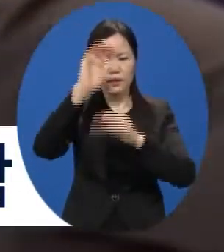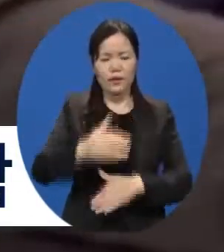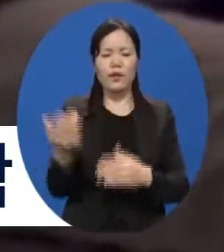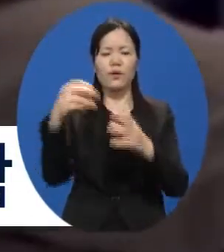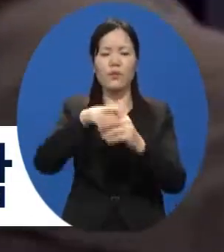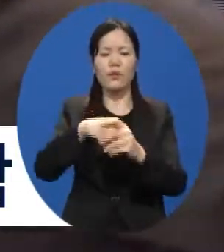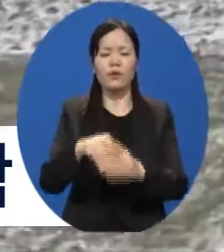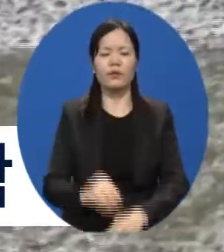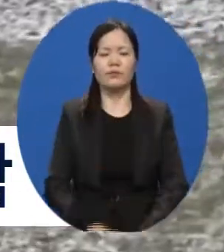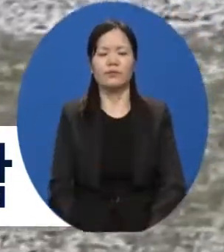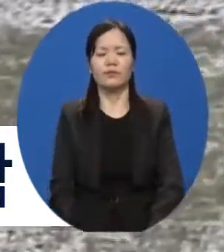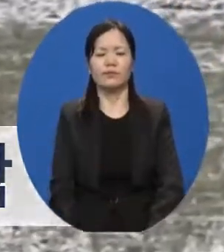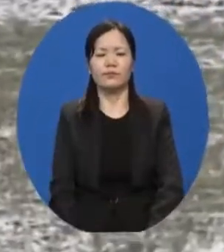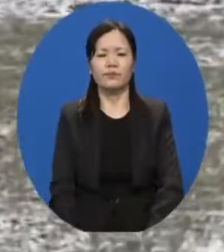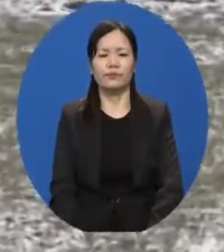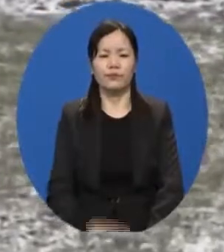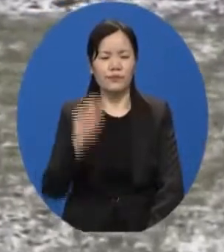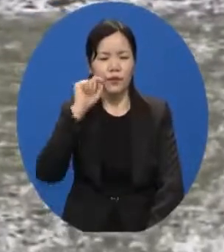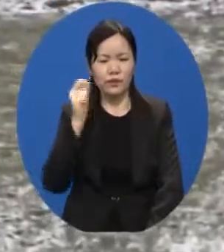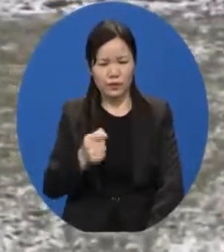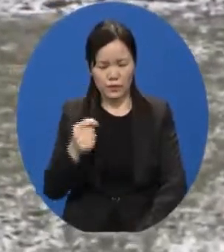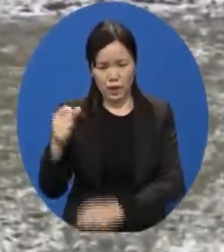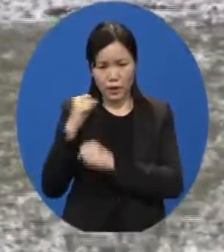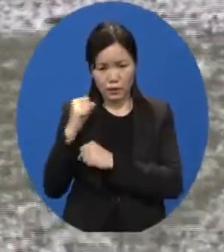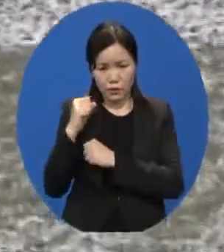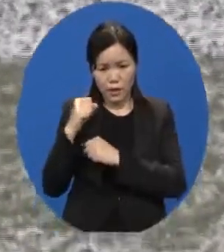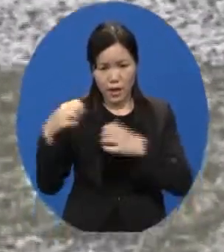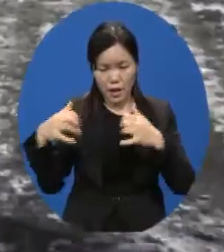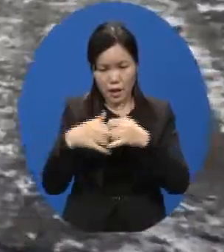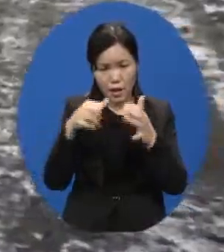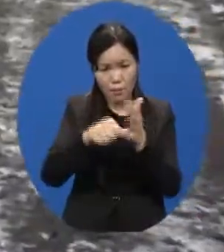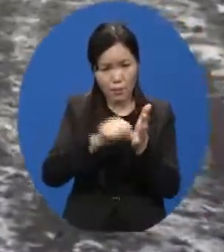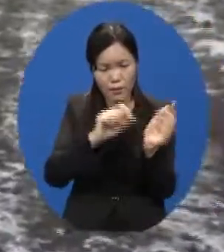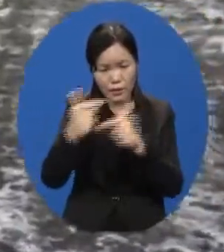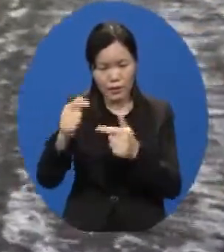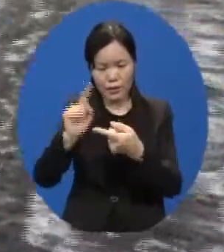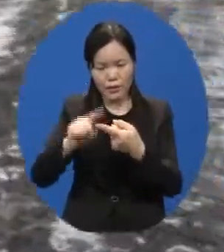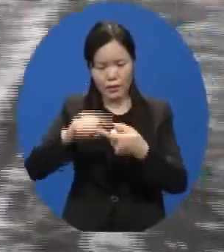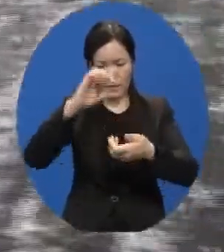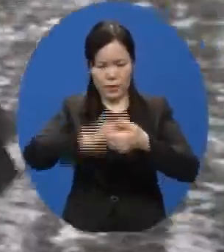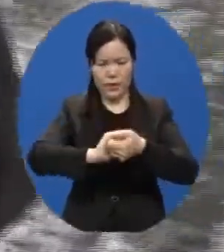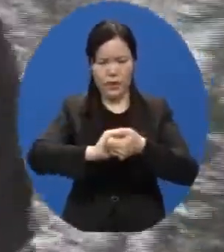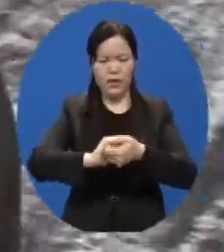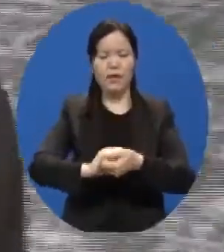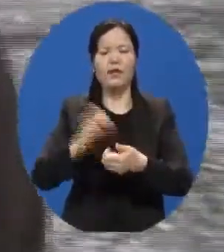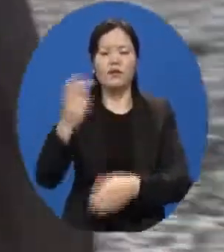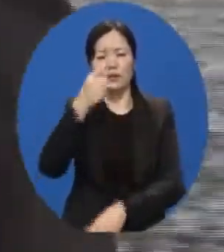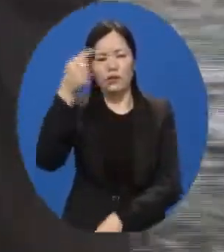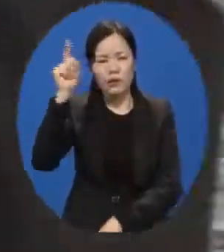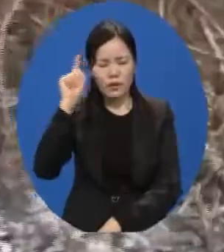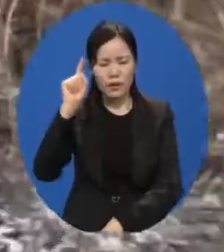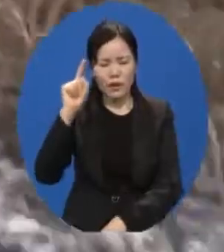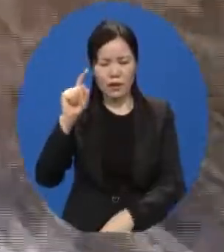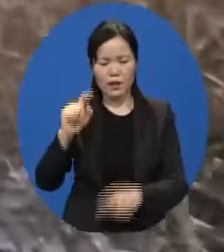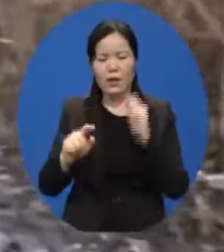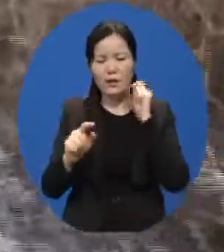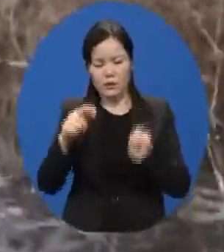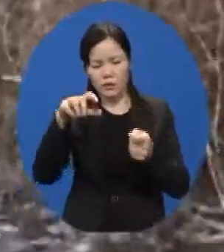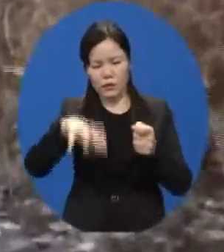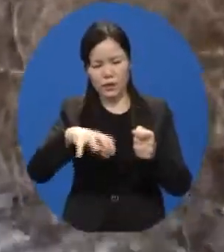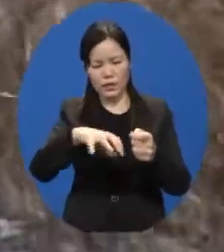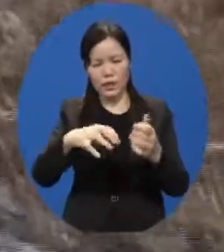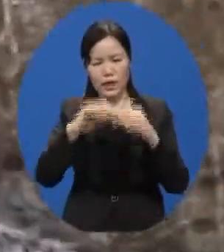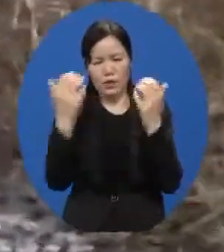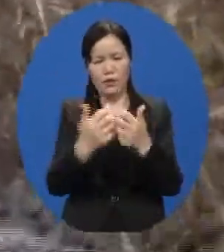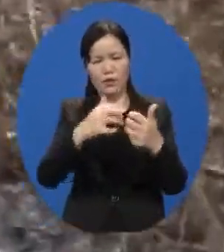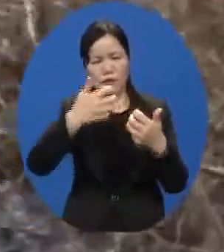것으로 알려졌습니다. 또 우크라이나의 군대 무장 수준에 제한을 가하고 러시아가 우크라이나에서 철군한다는